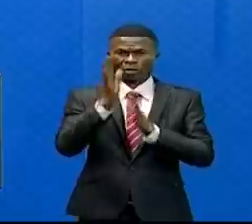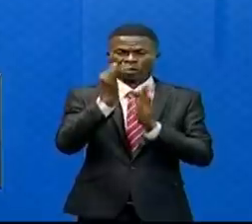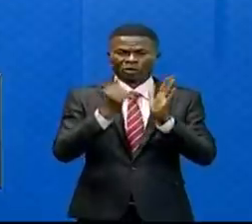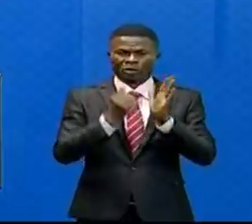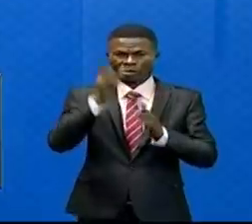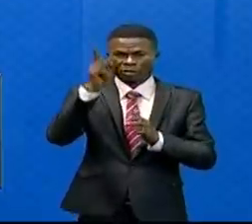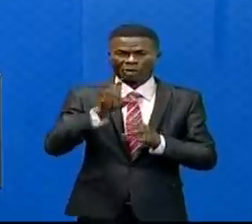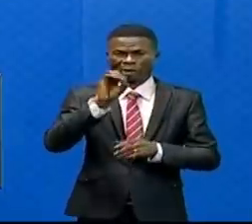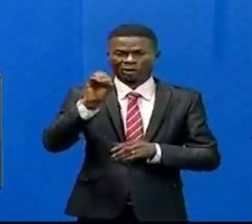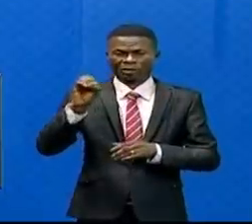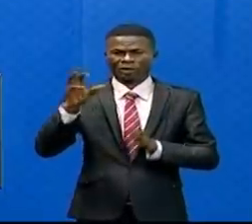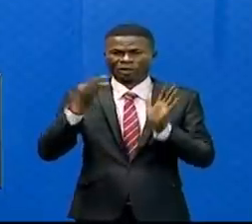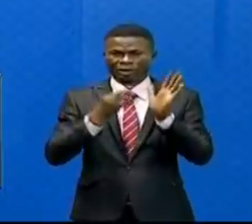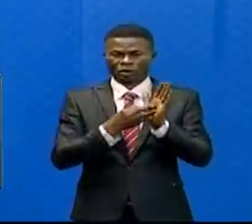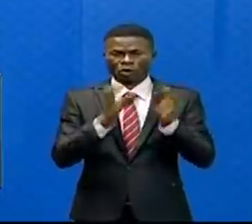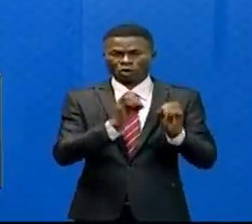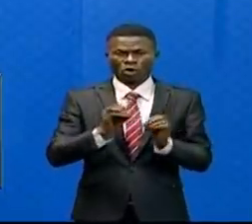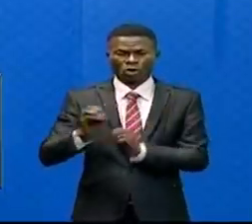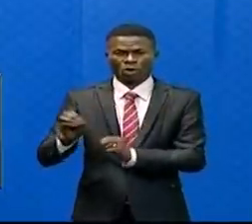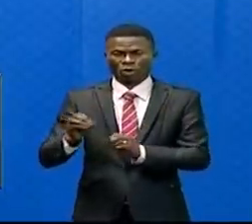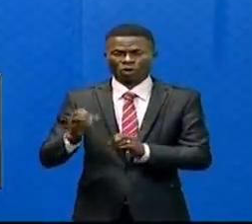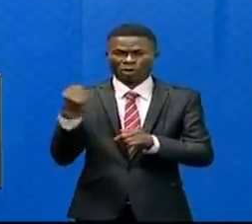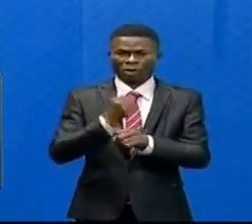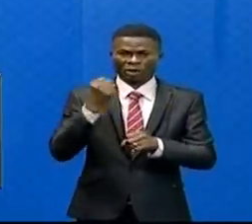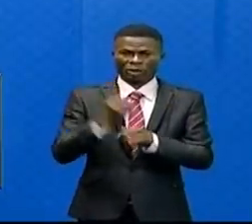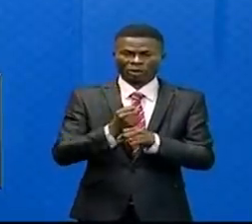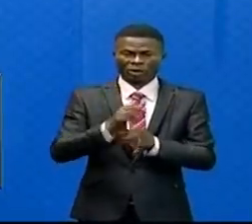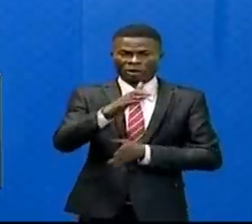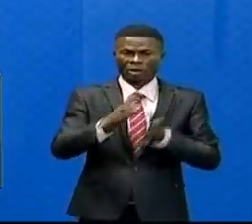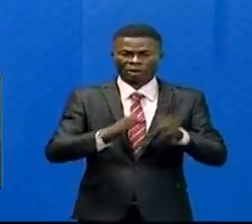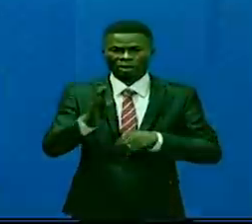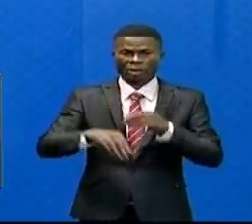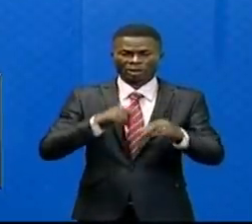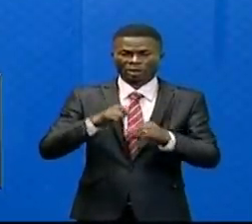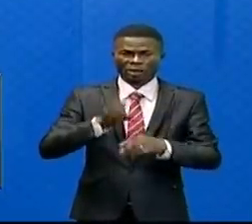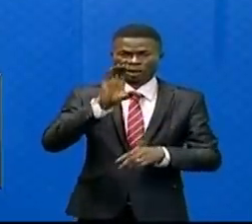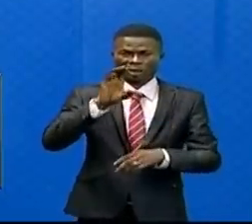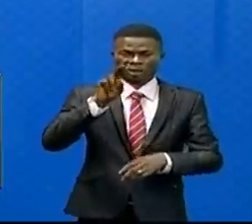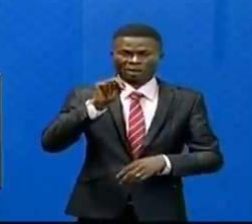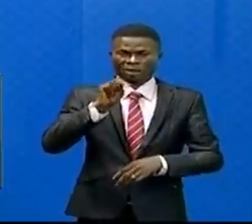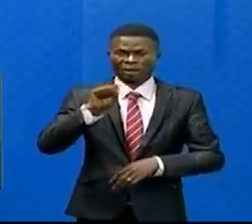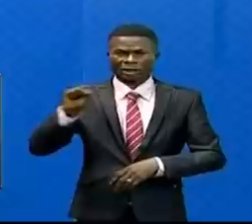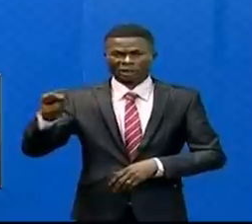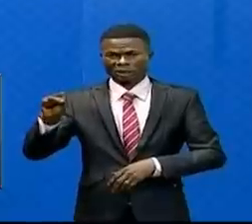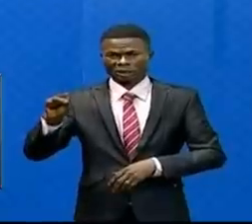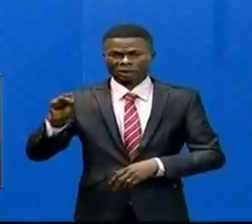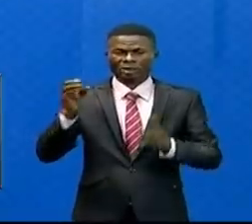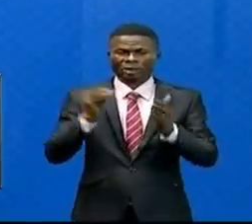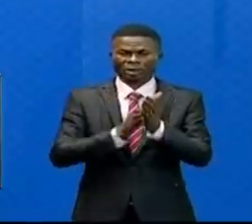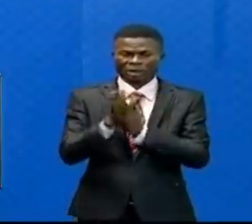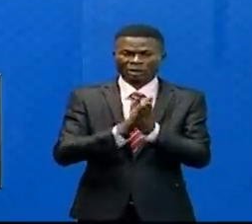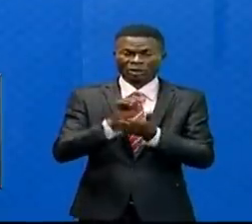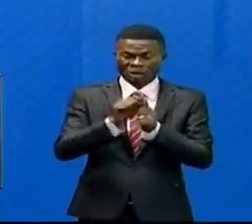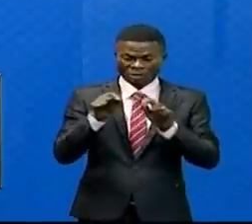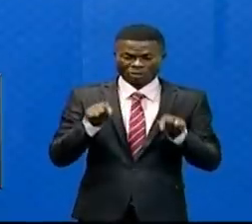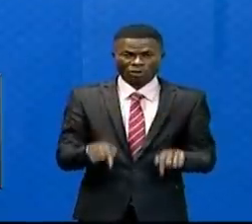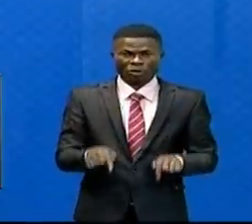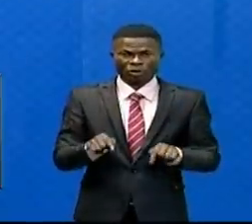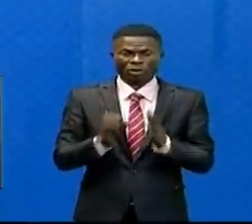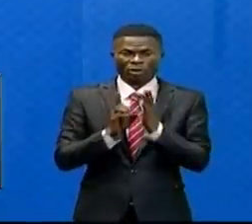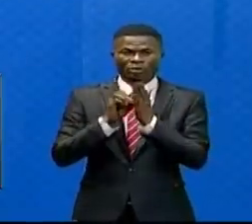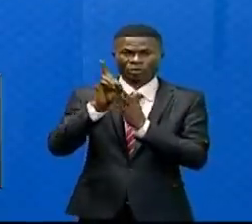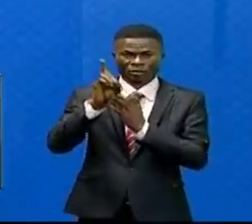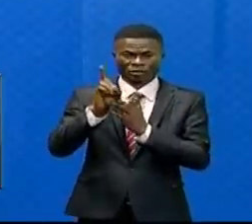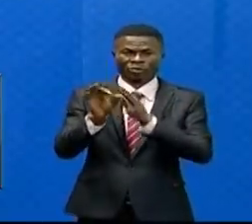16/028 portant organisation et fonctionnement de la Caisse nationale de péréquation et prenant en compte les enjeux actuels du développement